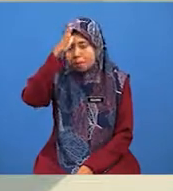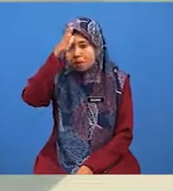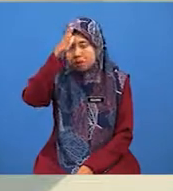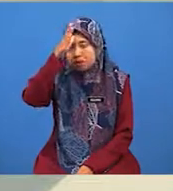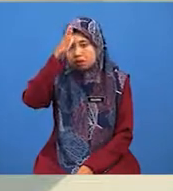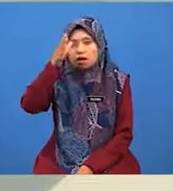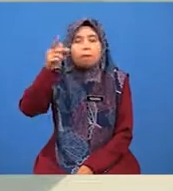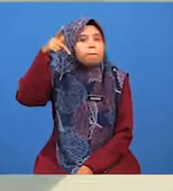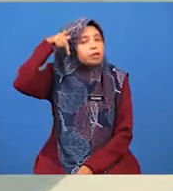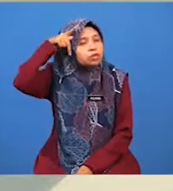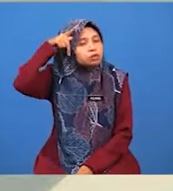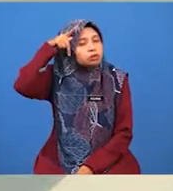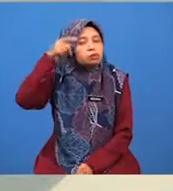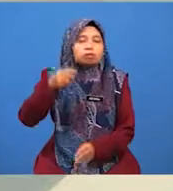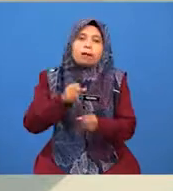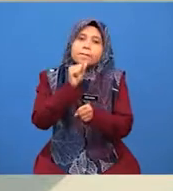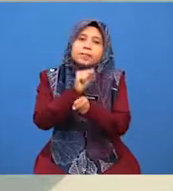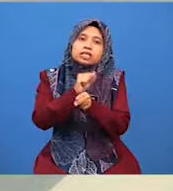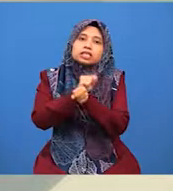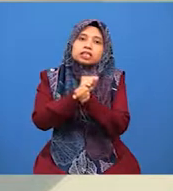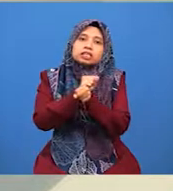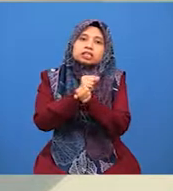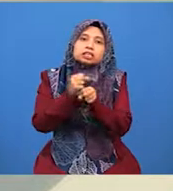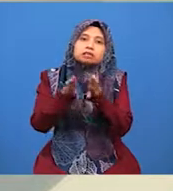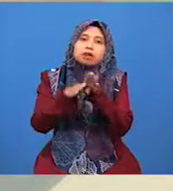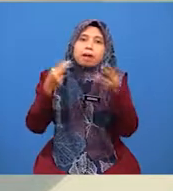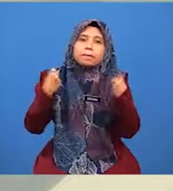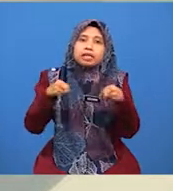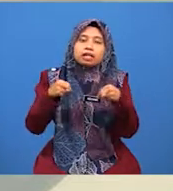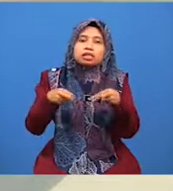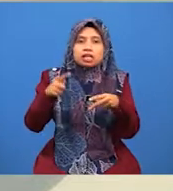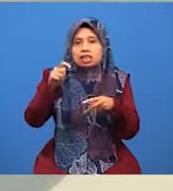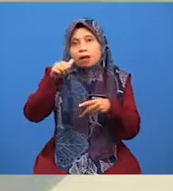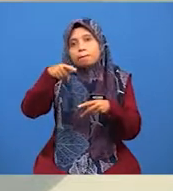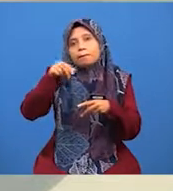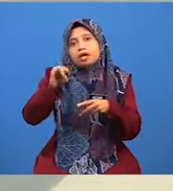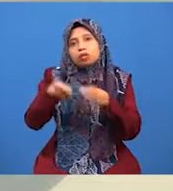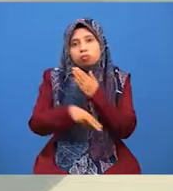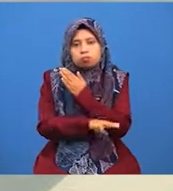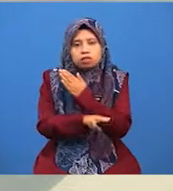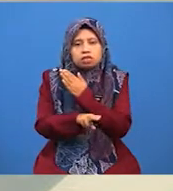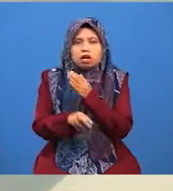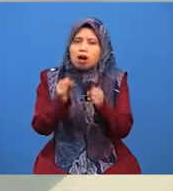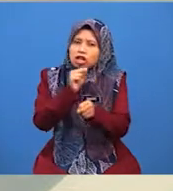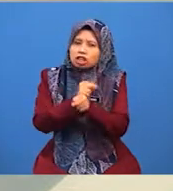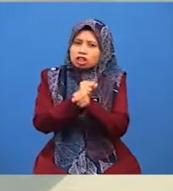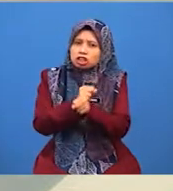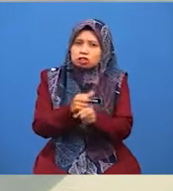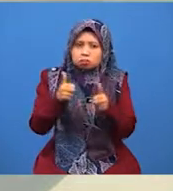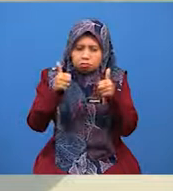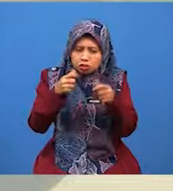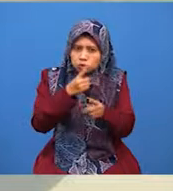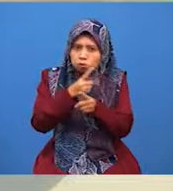Parjo. Beliau bekerja sebagai peniaga tapai ubi dan seorang yang bekerja keras